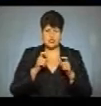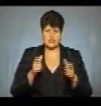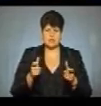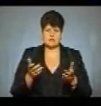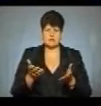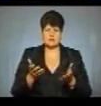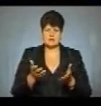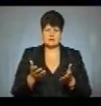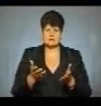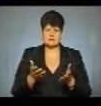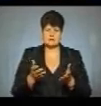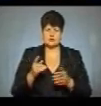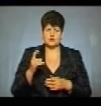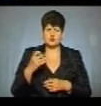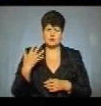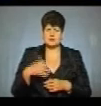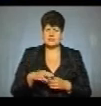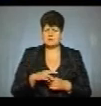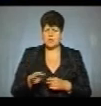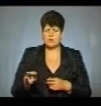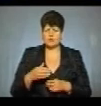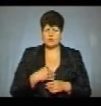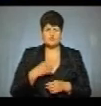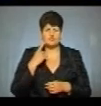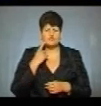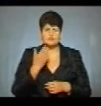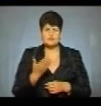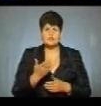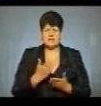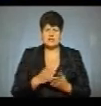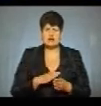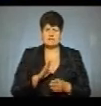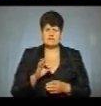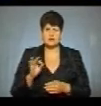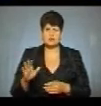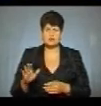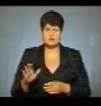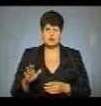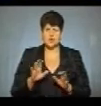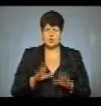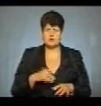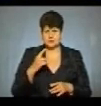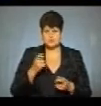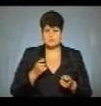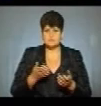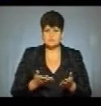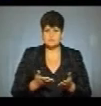якісь 150 мільйонів, хочу почути від вас, є виконуючі обов'язки голови